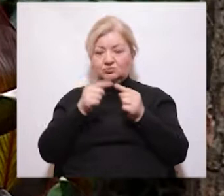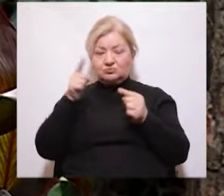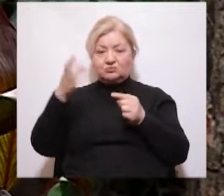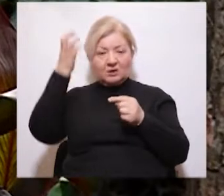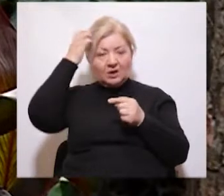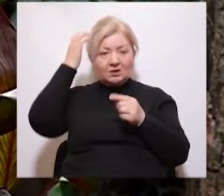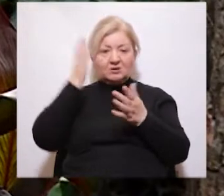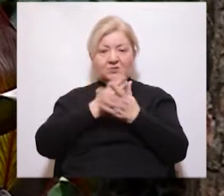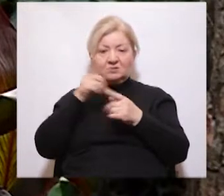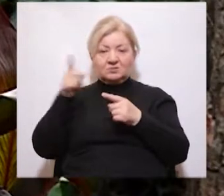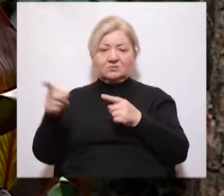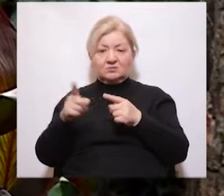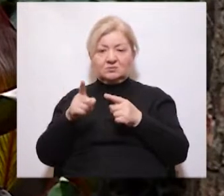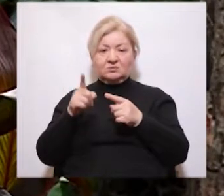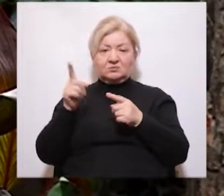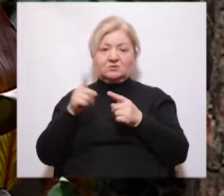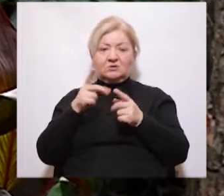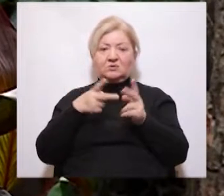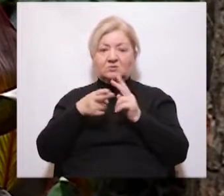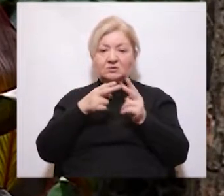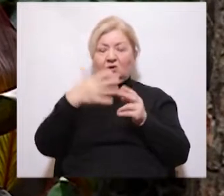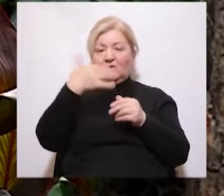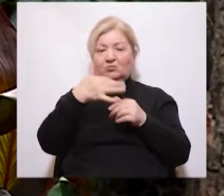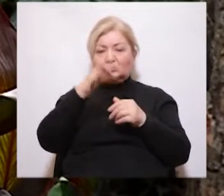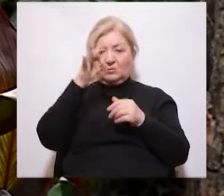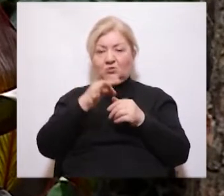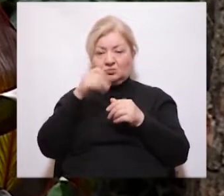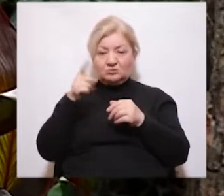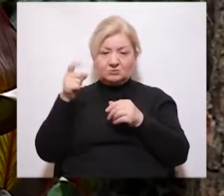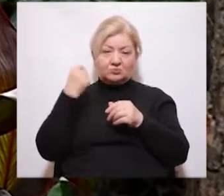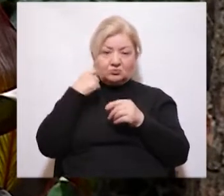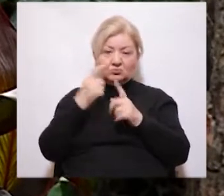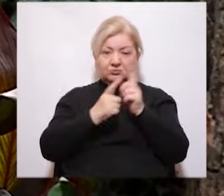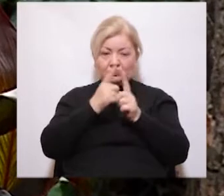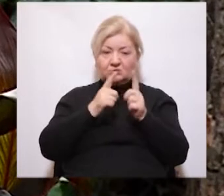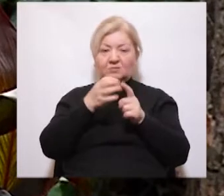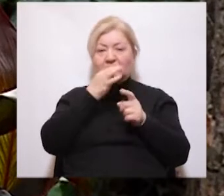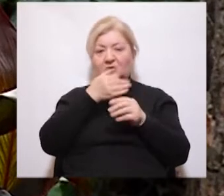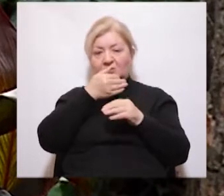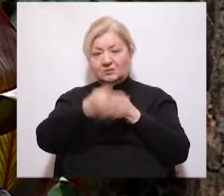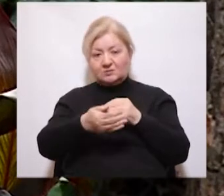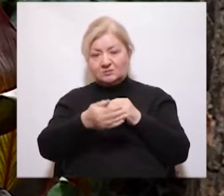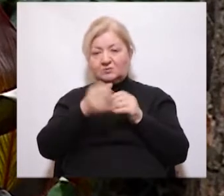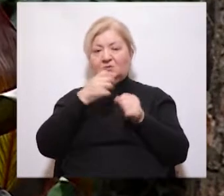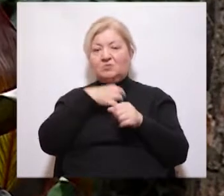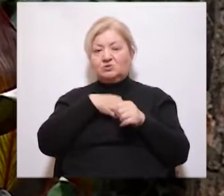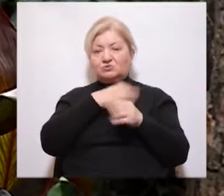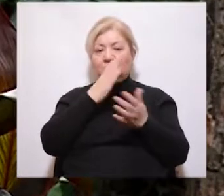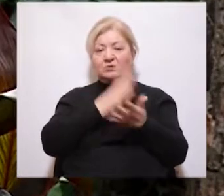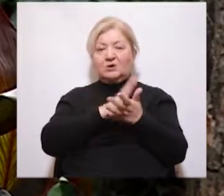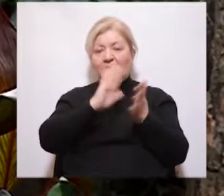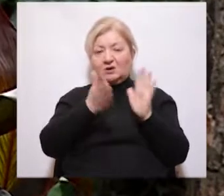სწორედ კახეთზე მოდის წარმოებული ყურძნის, მოყვანილი ყურძნის 50%. შემდეგ შედეგი მრავალფეროვნების